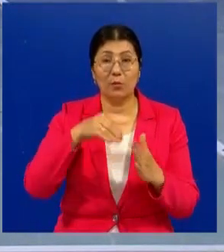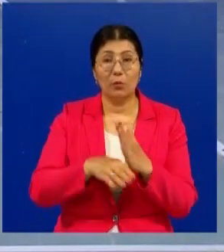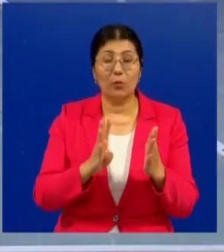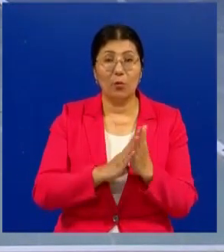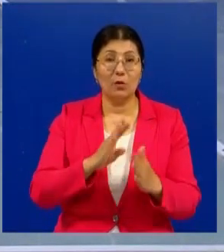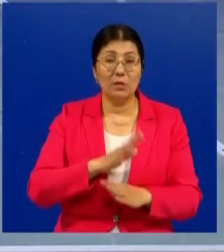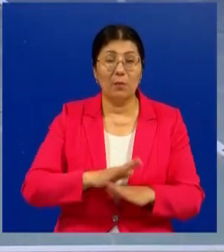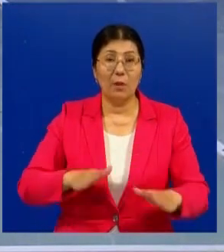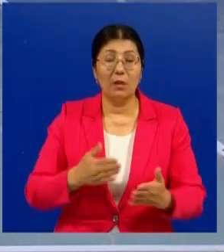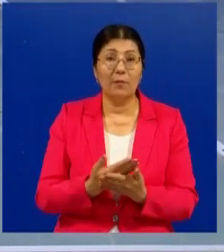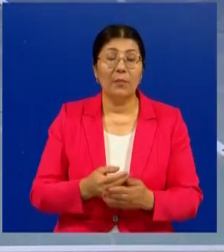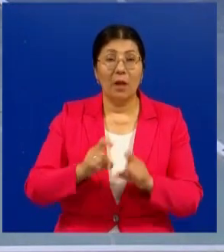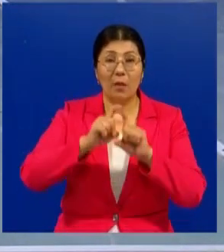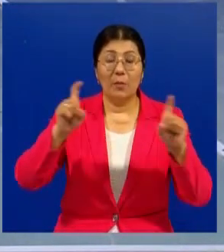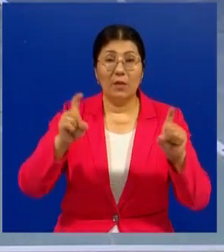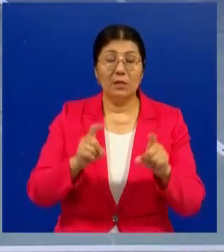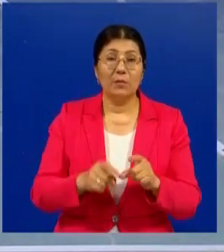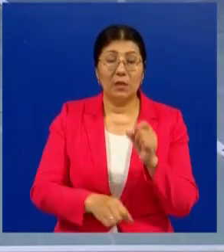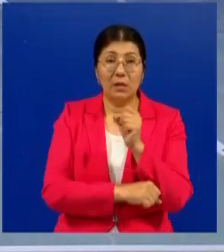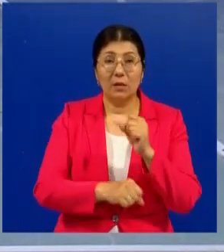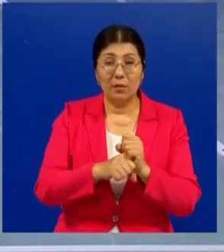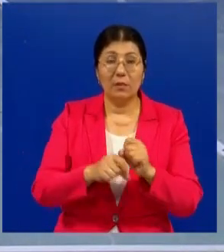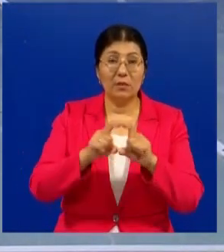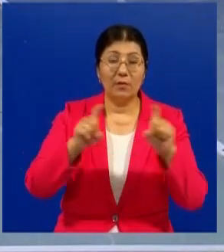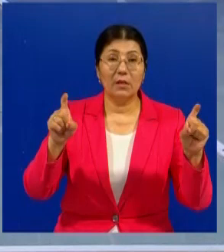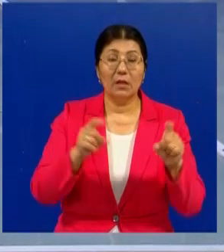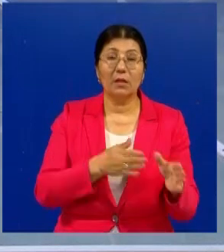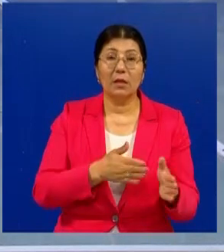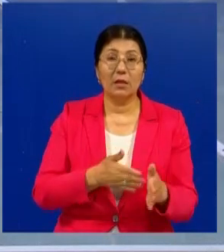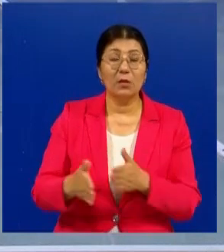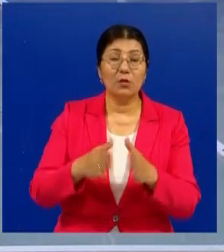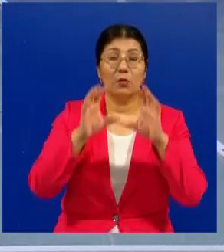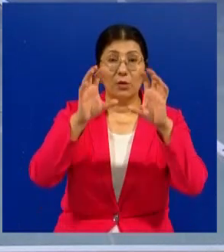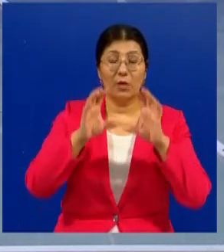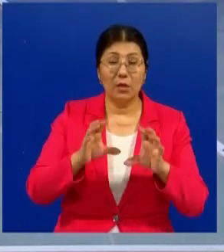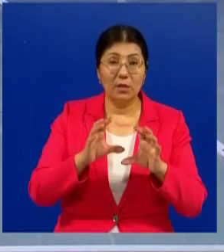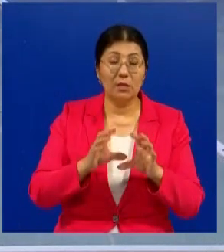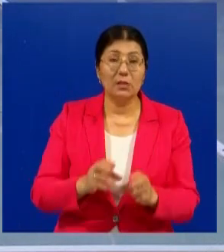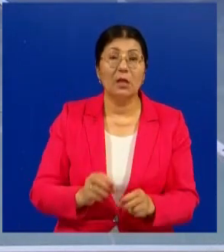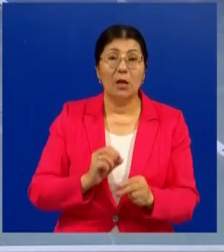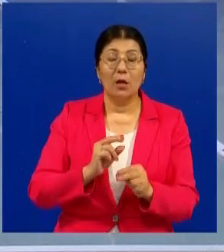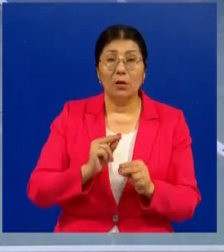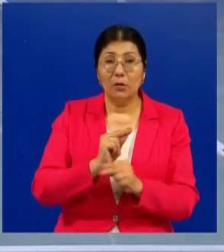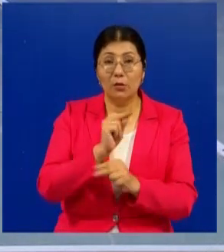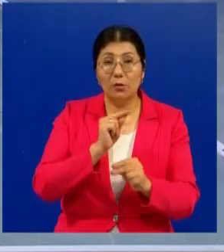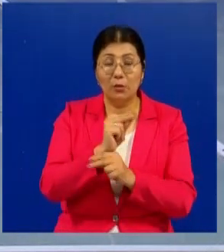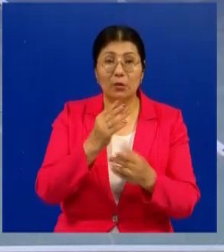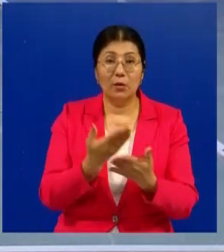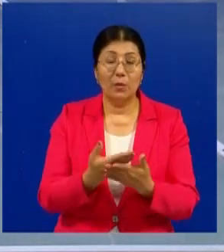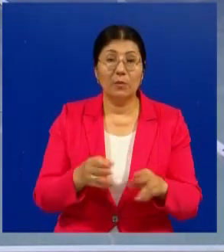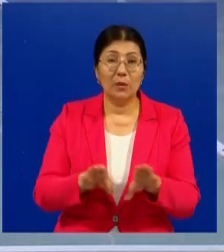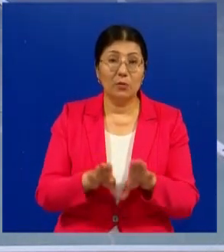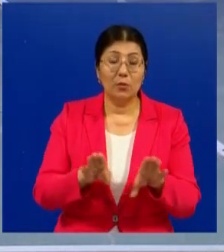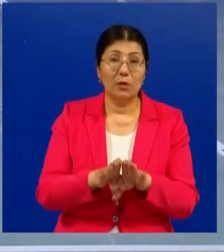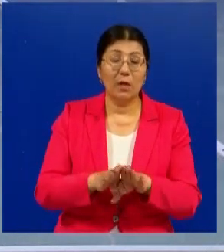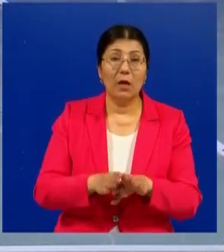демалысқа шықпас бұрын мектептерді аралап, жол ережесін түсіндірді. Тіпті арнайы спартакиада өткізді. Сонымен бірге сүңгуірлер жағажайлар